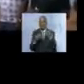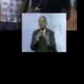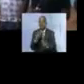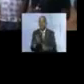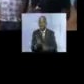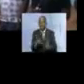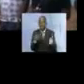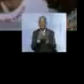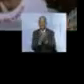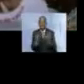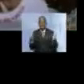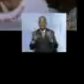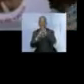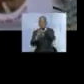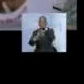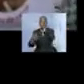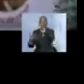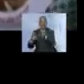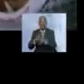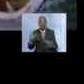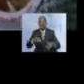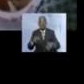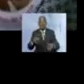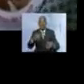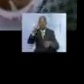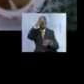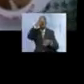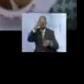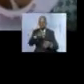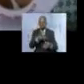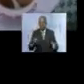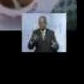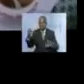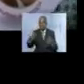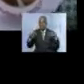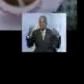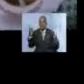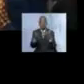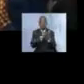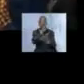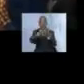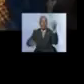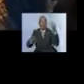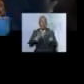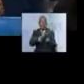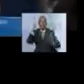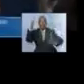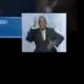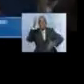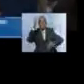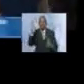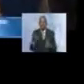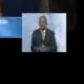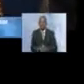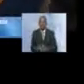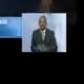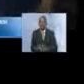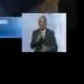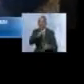contre la polio concerne tous les enfants de 0 à 5 ans, de parents ivoiriens ou étrangers. Il a également exhorté les parents